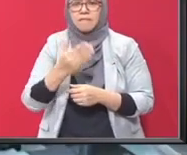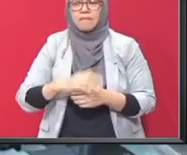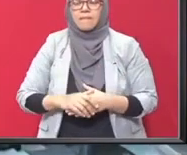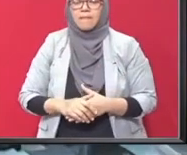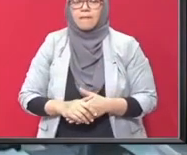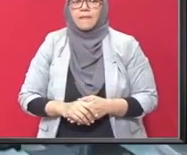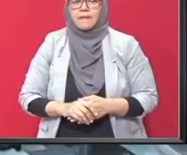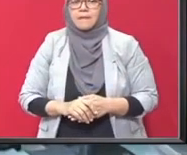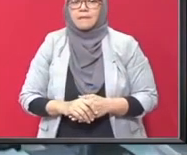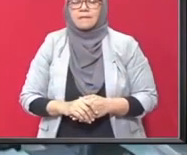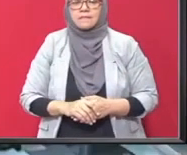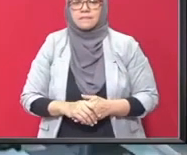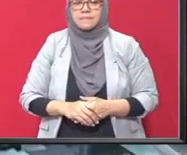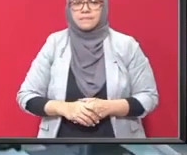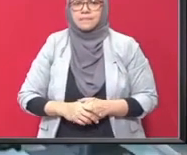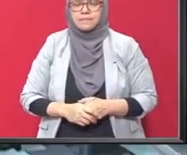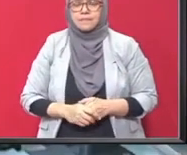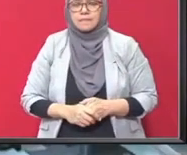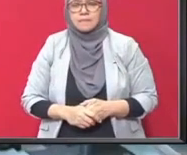itu the Meg